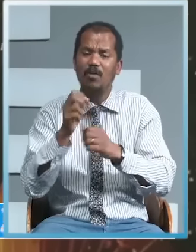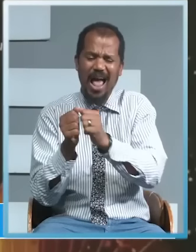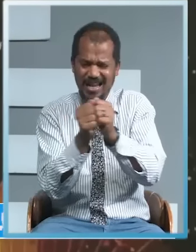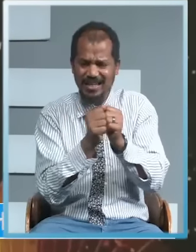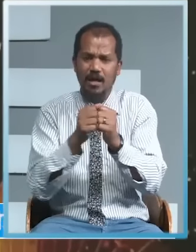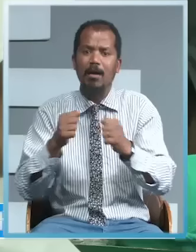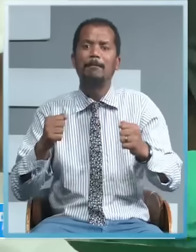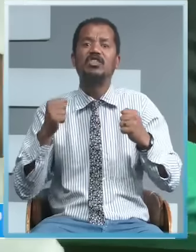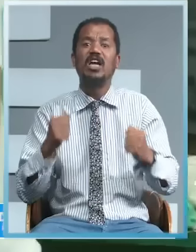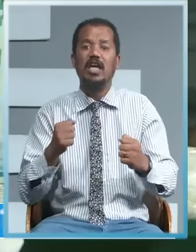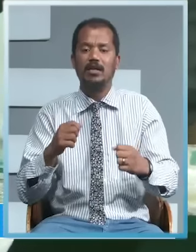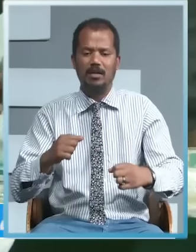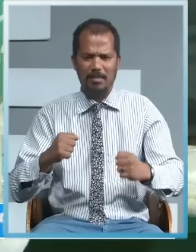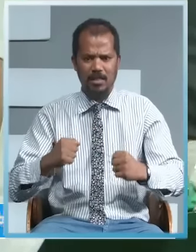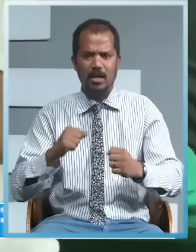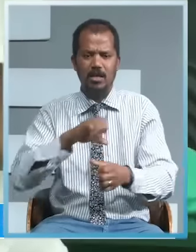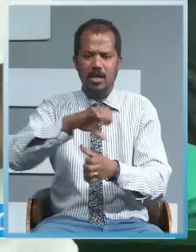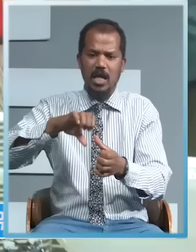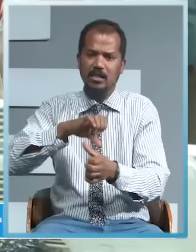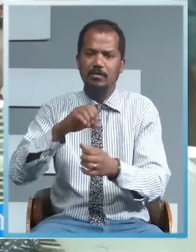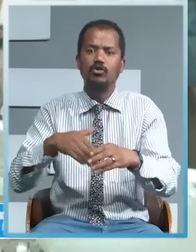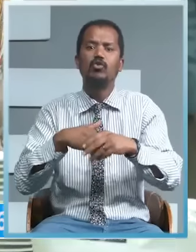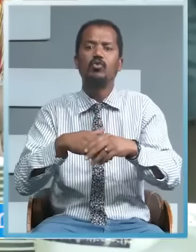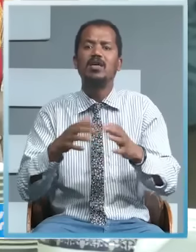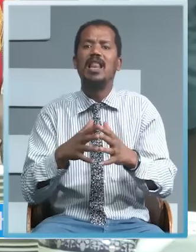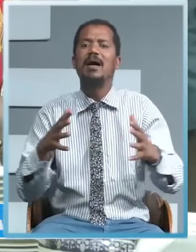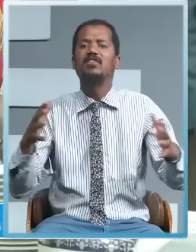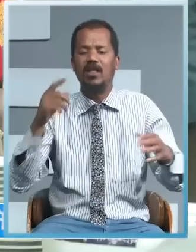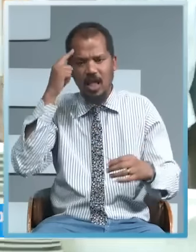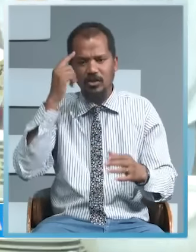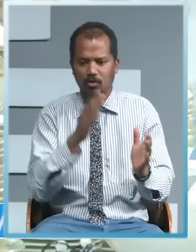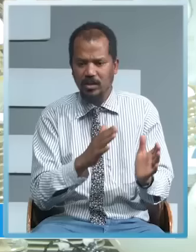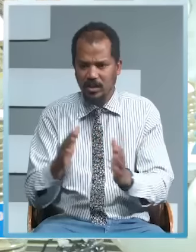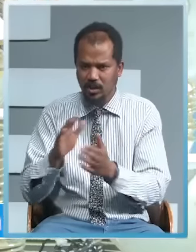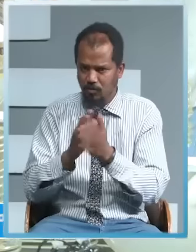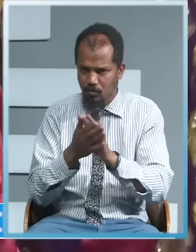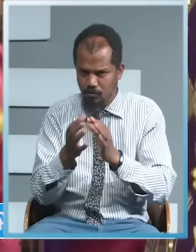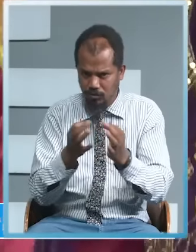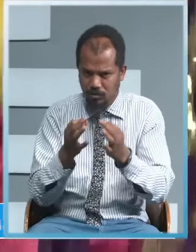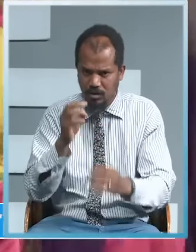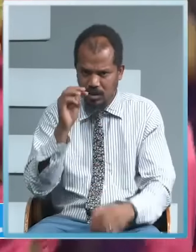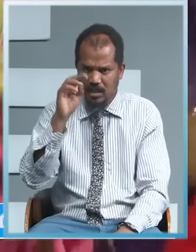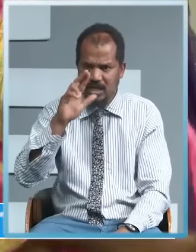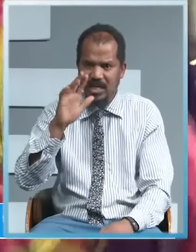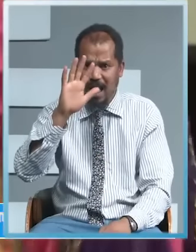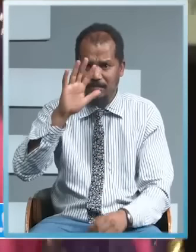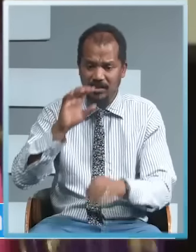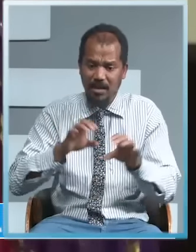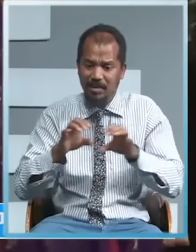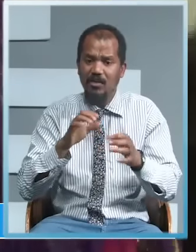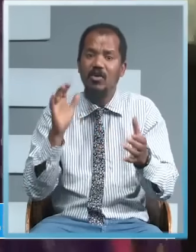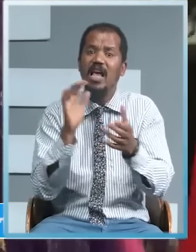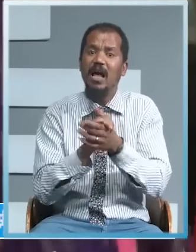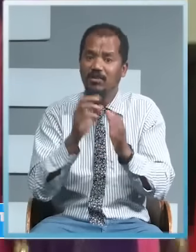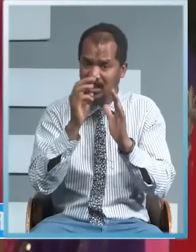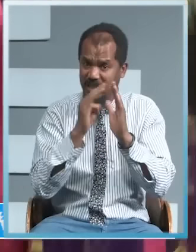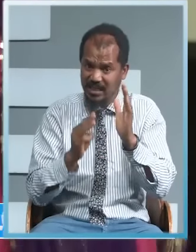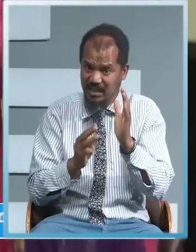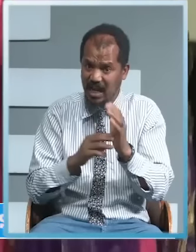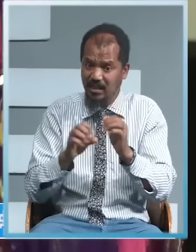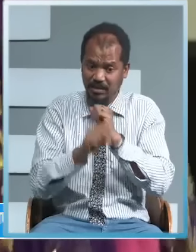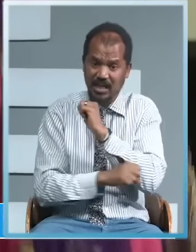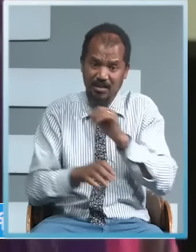አንድነትና መቻቻልን ለማጠናከር የእርስ በርስ ትውውቅ ለማስፋት ታስቦ የተዘጋጀ መሆኑን ገልጸዋል። ጥር 5 ለሚካሄደው የጋብቻ ስነ ስርዓት